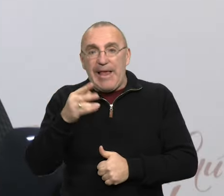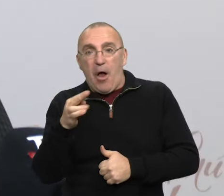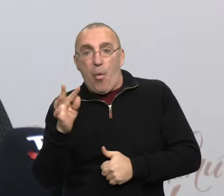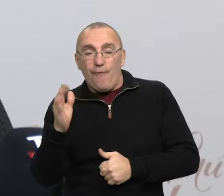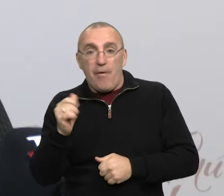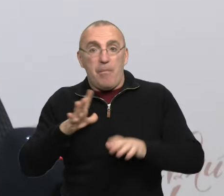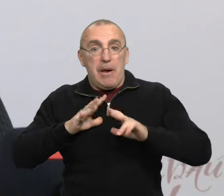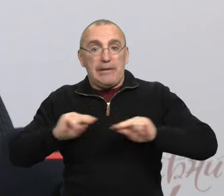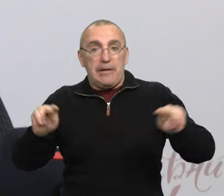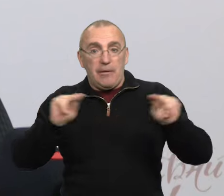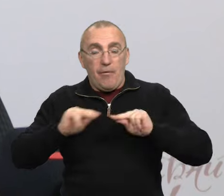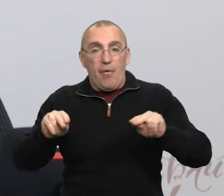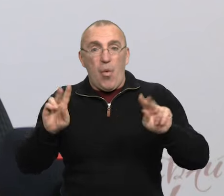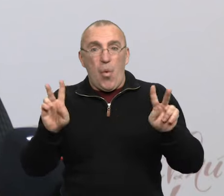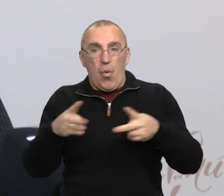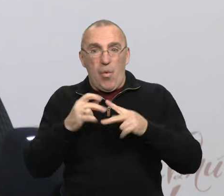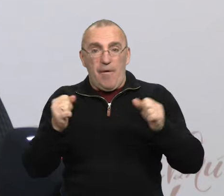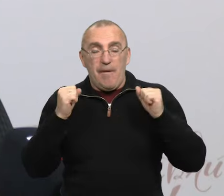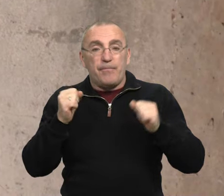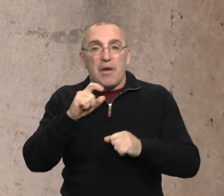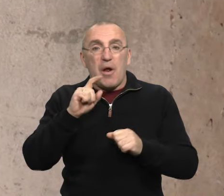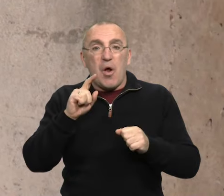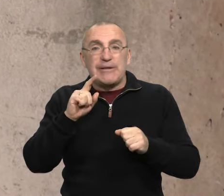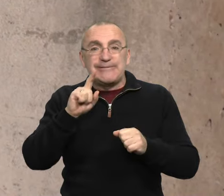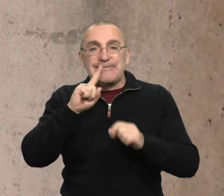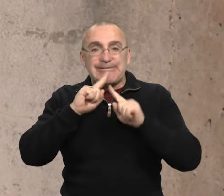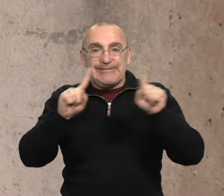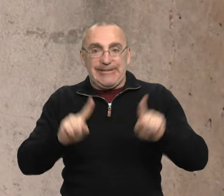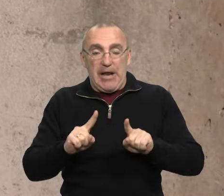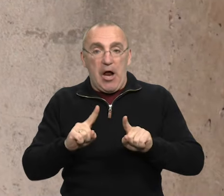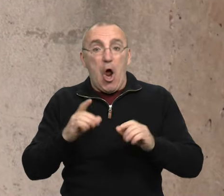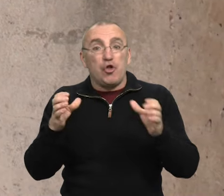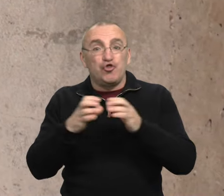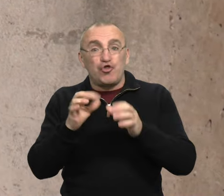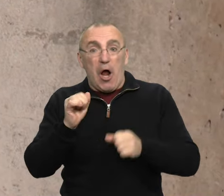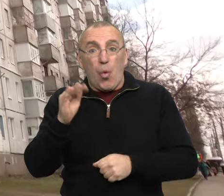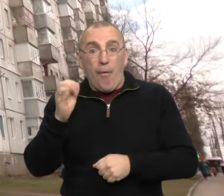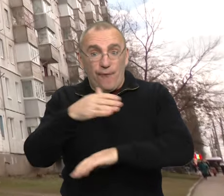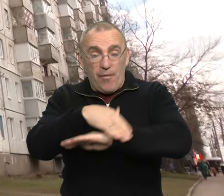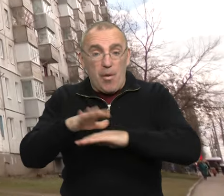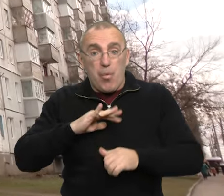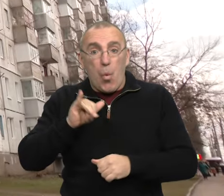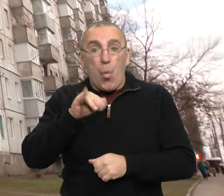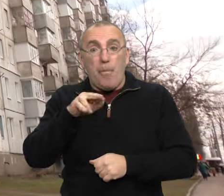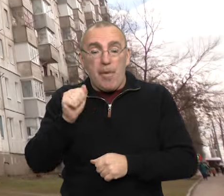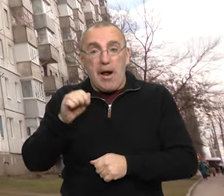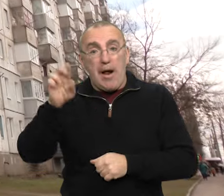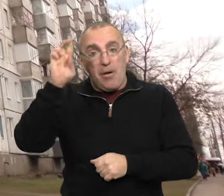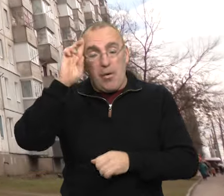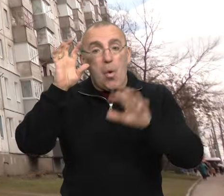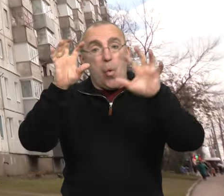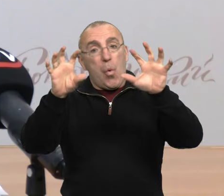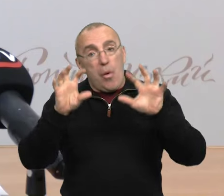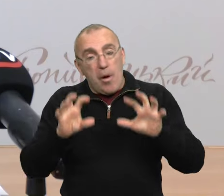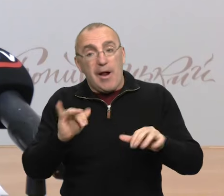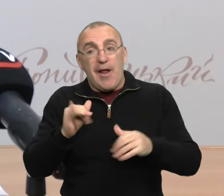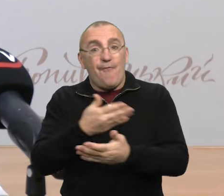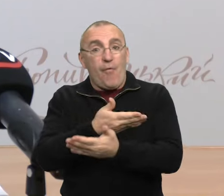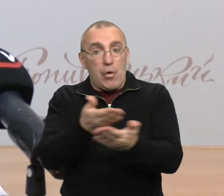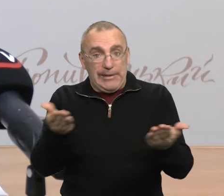колишнього тренера футбольного клубу зірка а пожадова також були герої впа державності Конституції